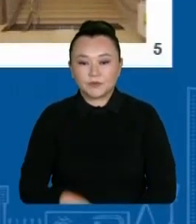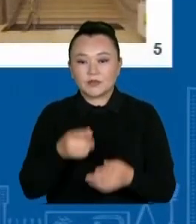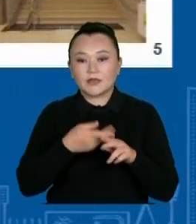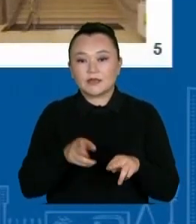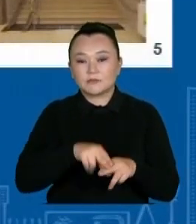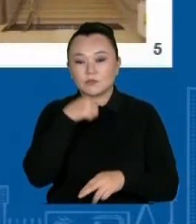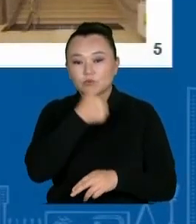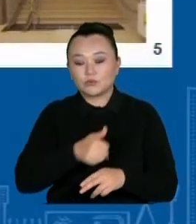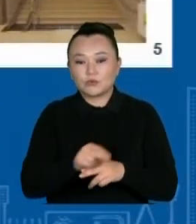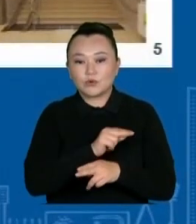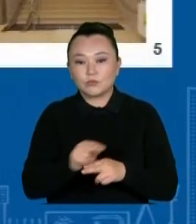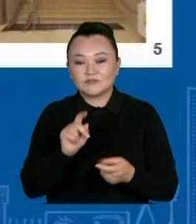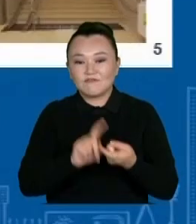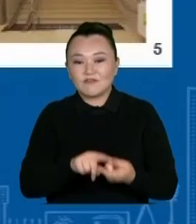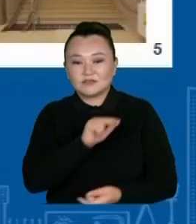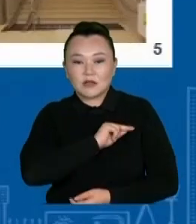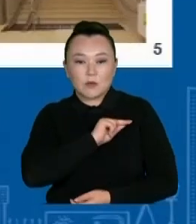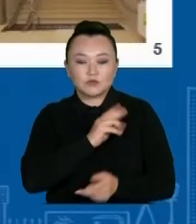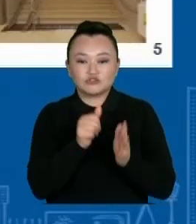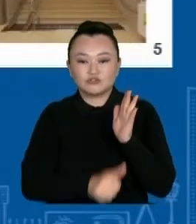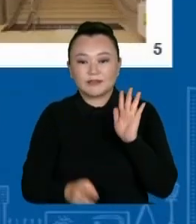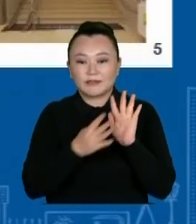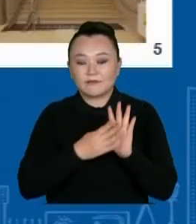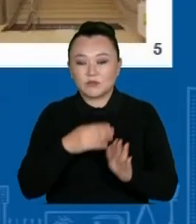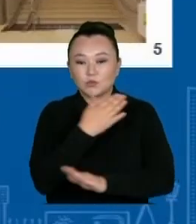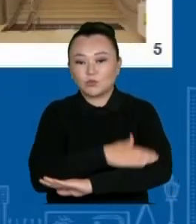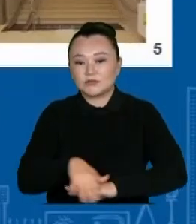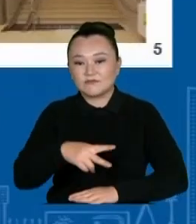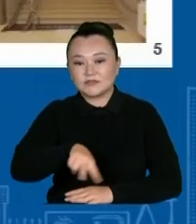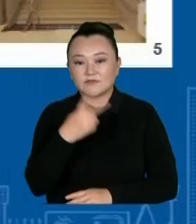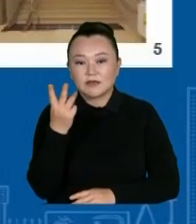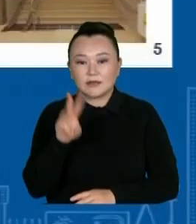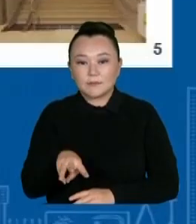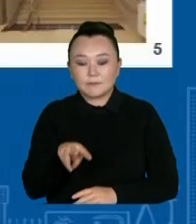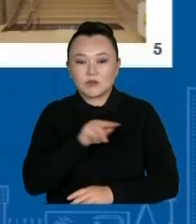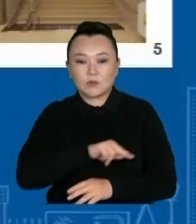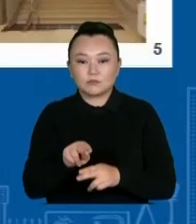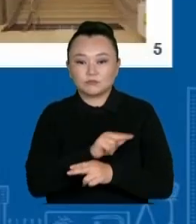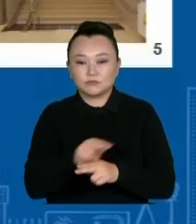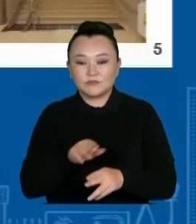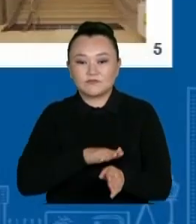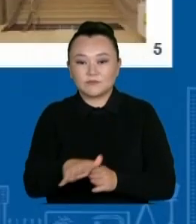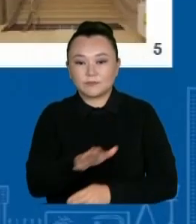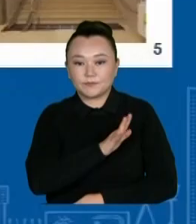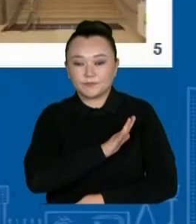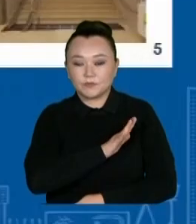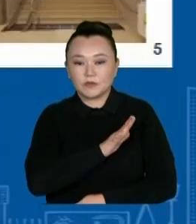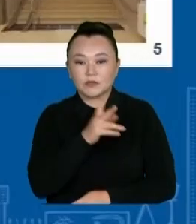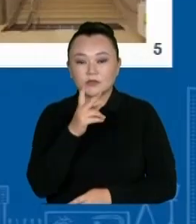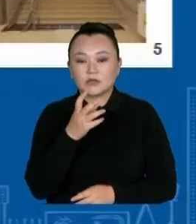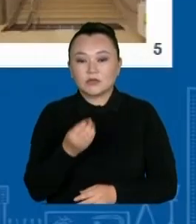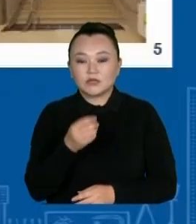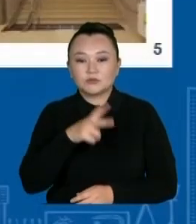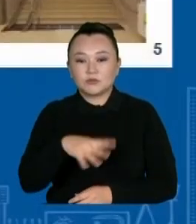жөндеу жұмыстары аясында 69 көшеде 22 мың шаршы метр жолда жұмыстары жүргізілді.